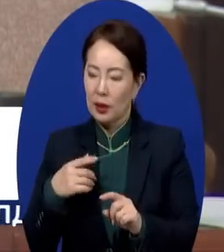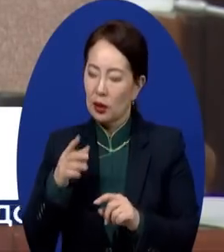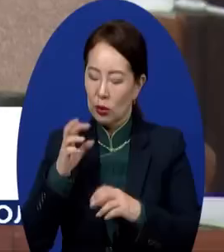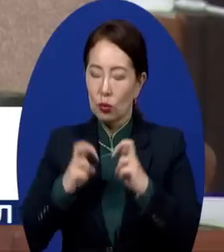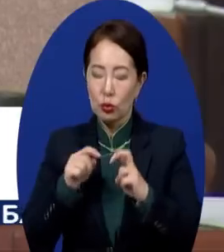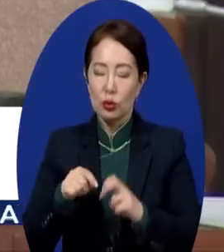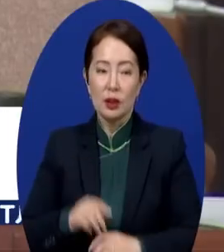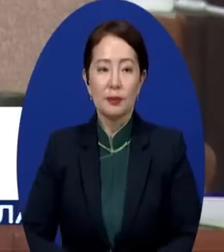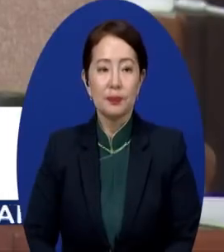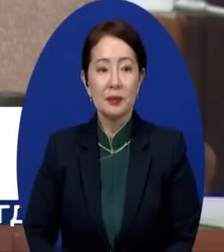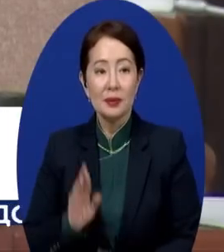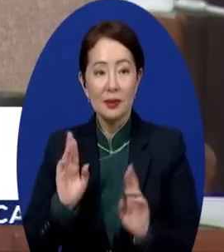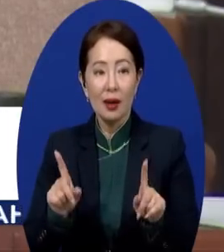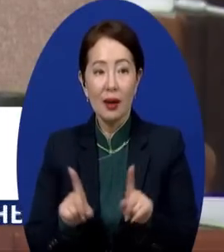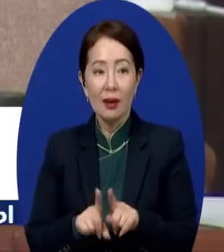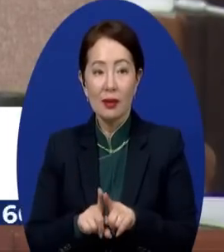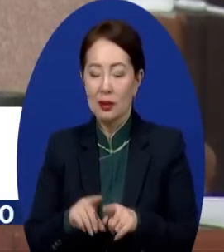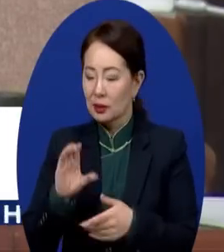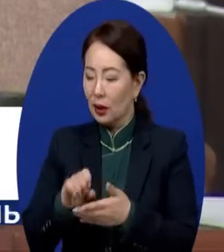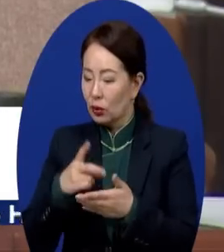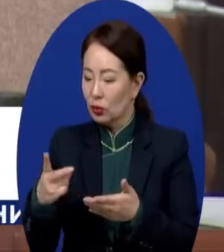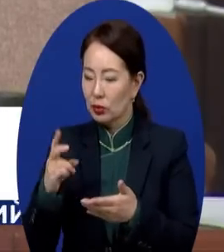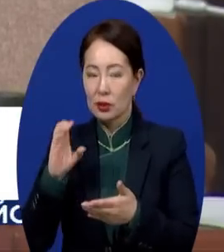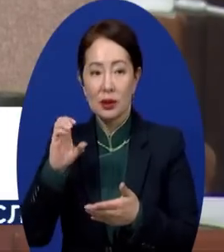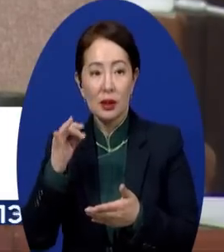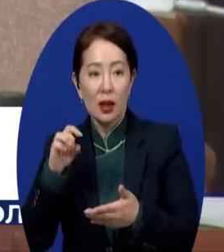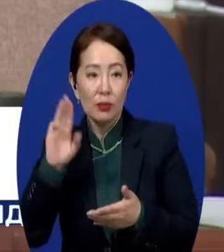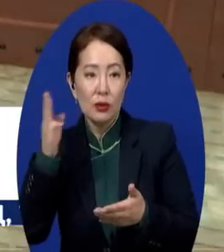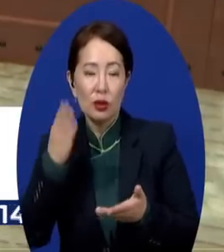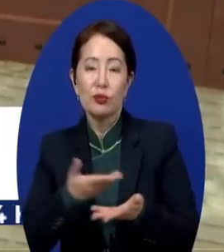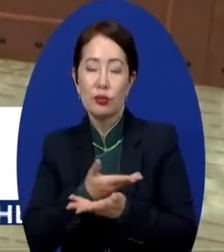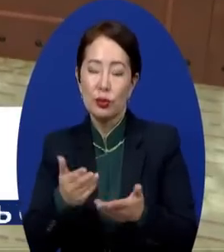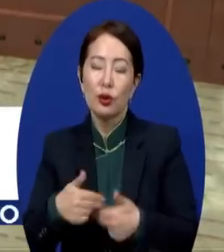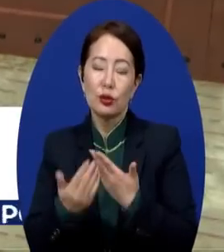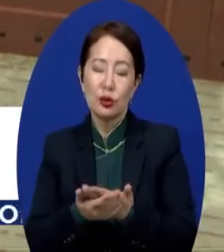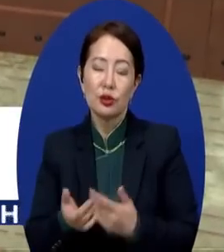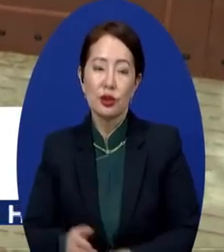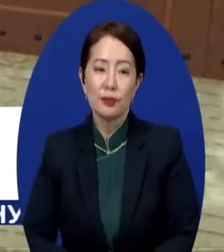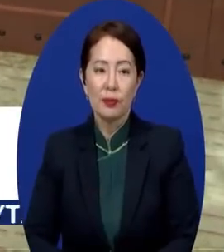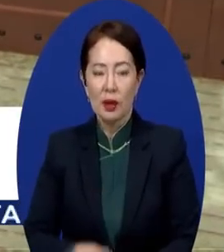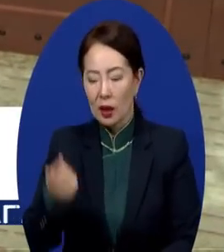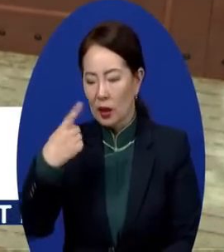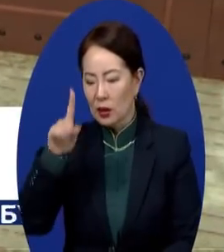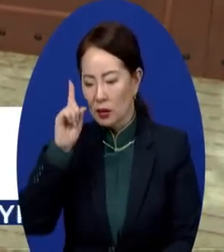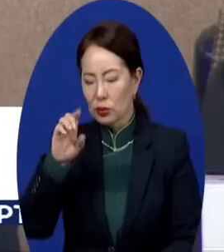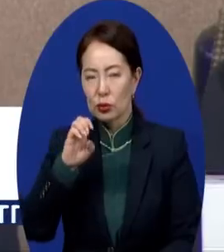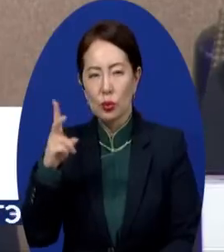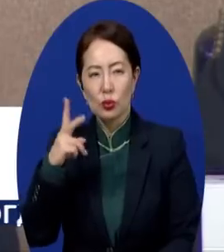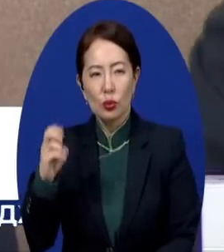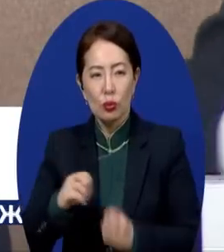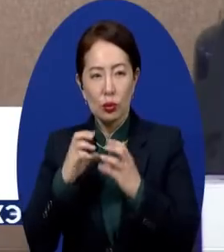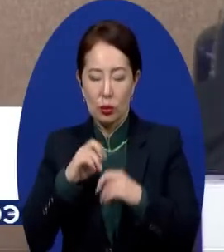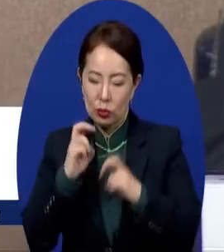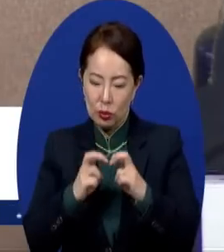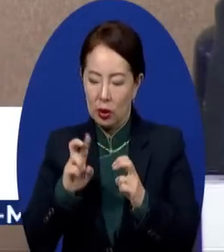энэ. Тэгээ энэ шиг ингээд ийм санхүүжилтийн схемийг их тодорхой болгоод өгөөч гэж. Нийт тэргүүнд сүүсүм бүтээгдэхүүн үйлдвэрлэх, бэлчээрийн мал аж